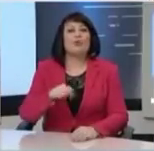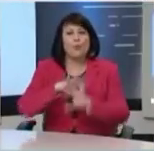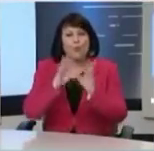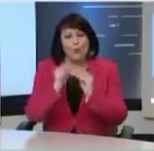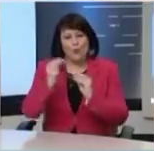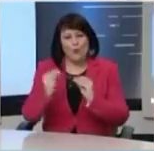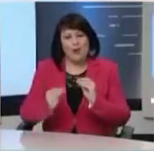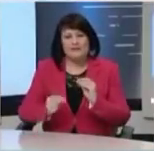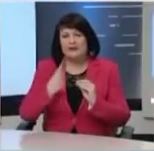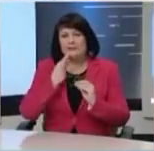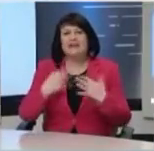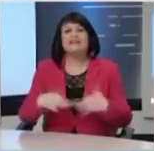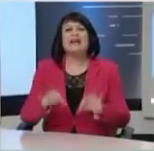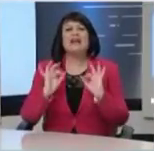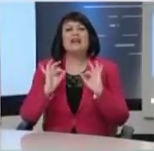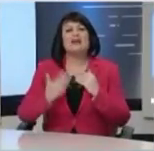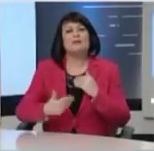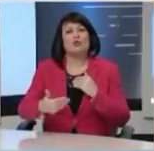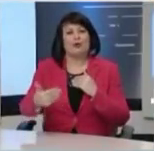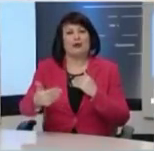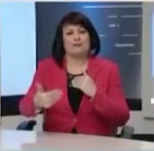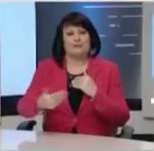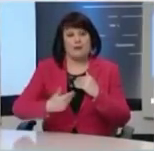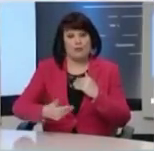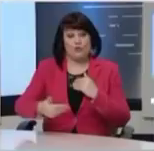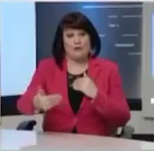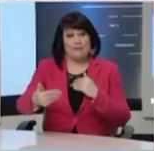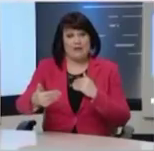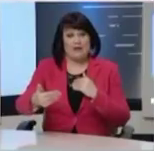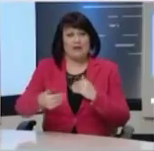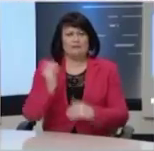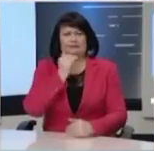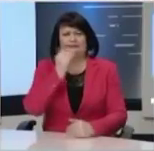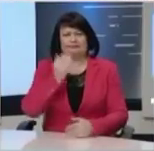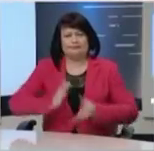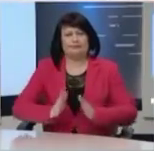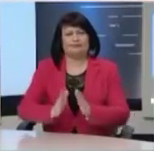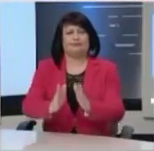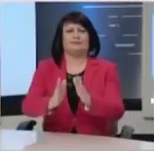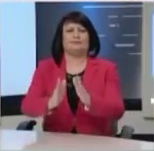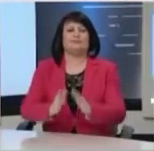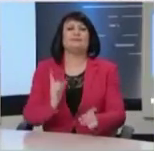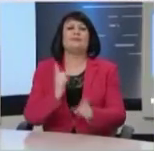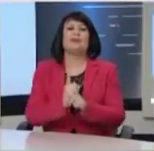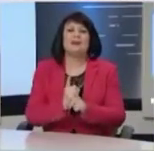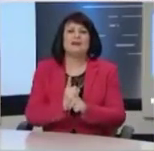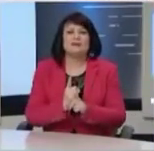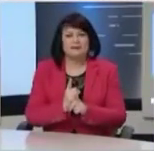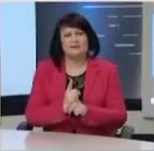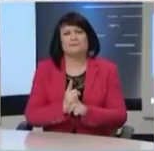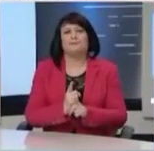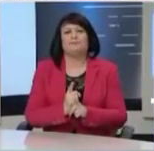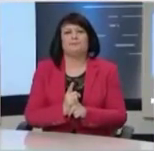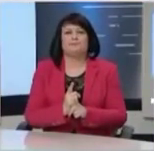η αρχή μιας πορείας που διαρκώς από εδώ και στο εξής θα επιταχύνεται. Ιδιαίτερα μετά την